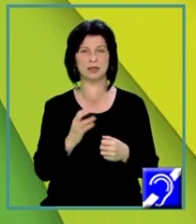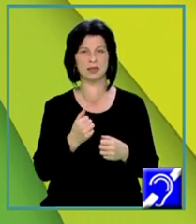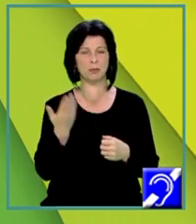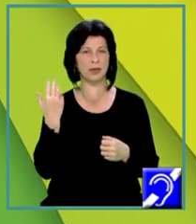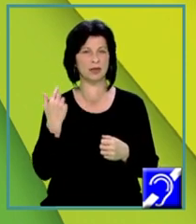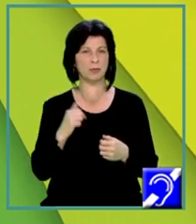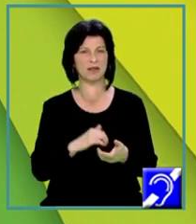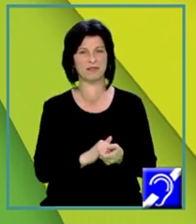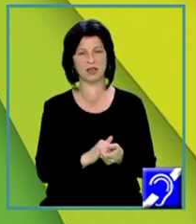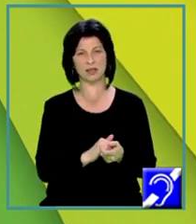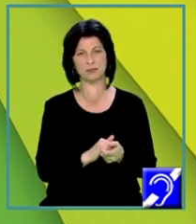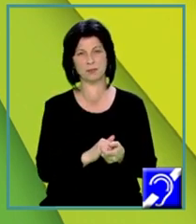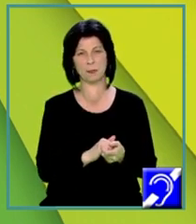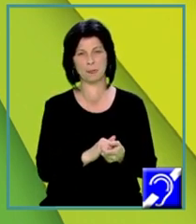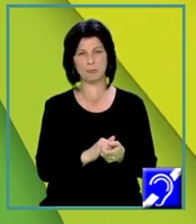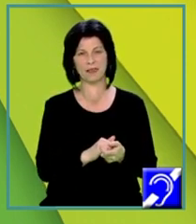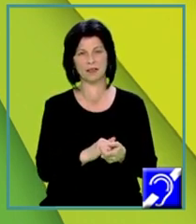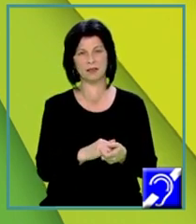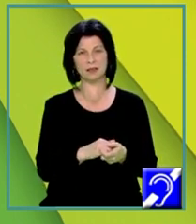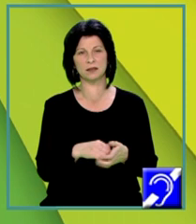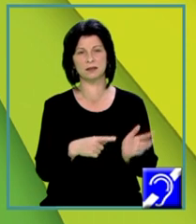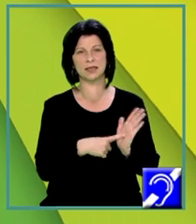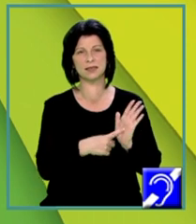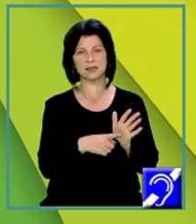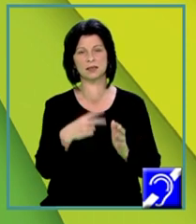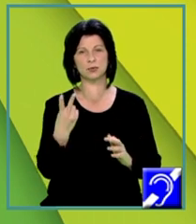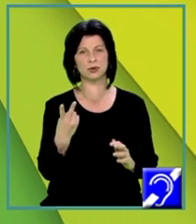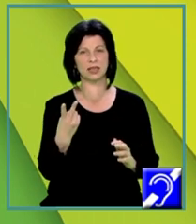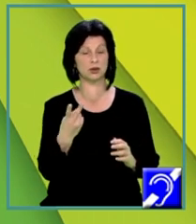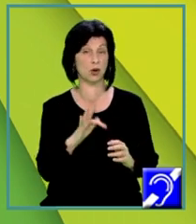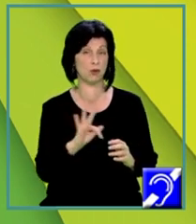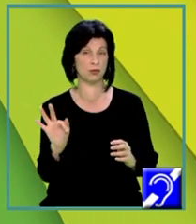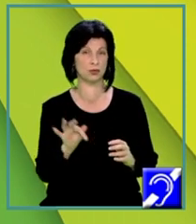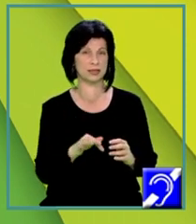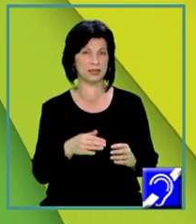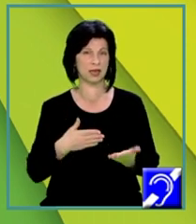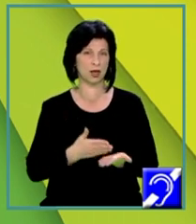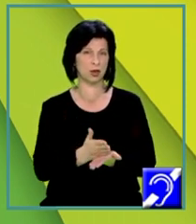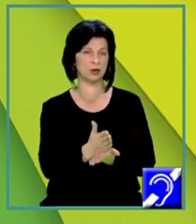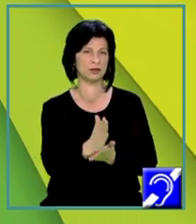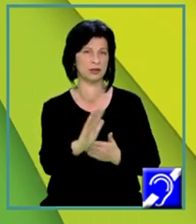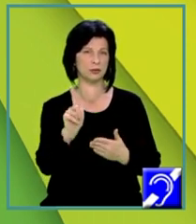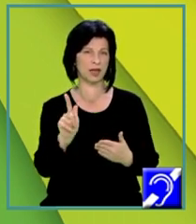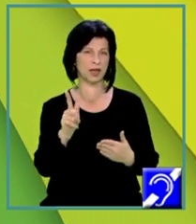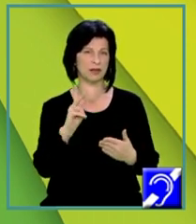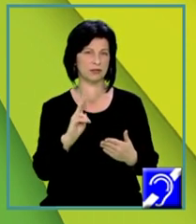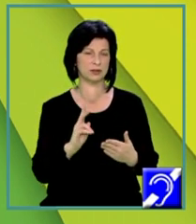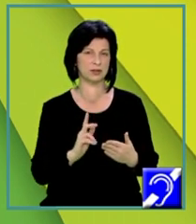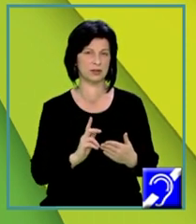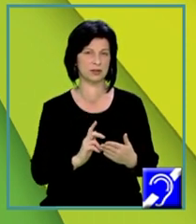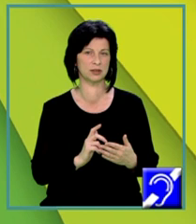intervalul 0 1 cu valori în aer diferit de funcția nu la Dar pentru care produsul lor este funcțională